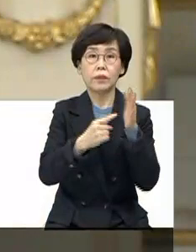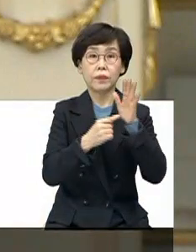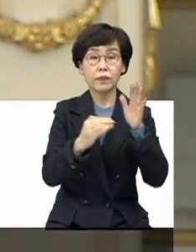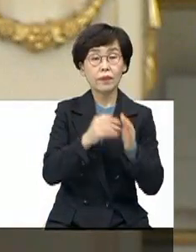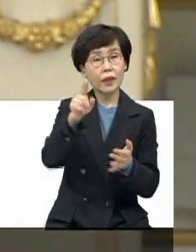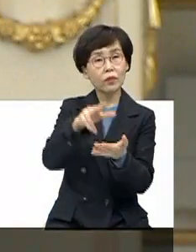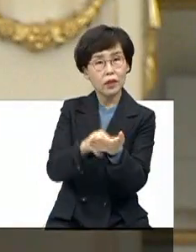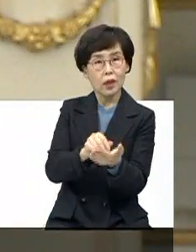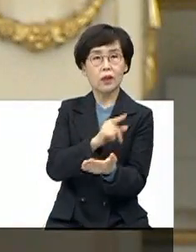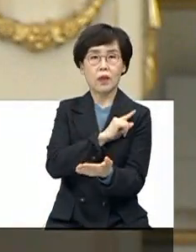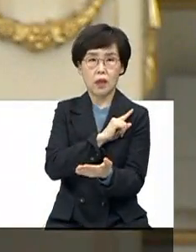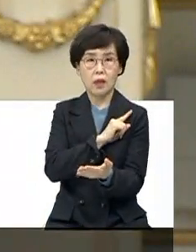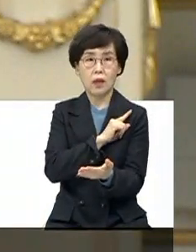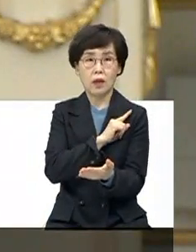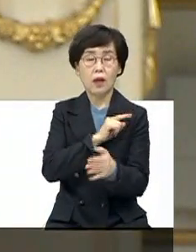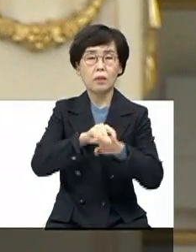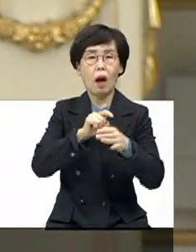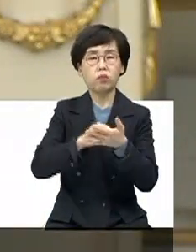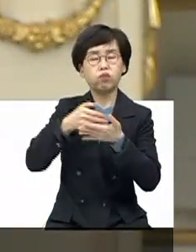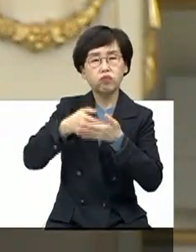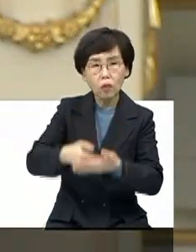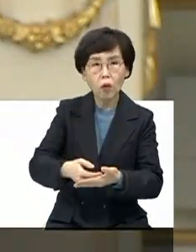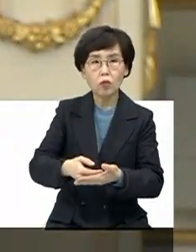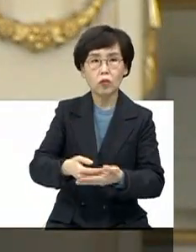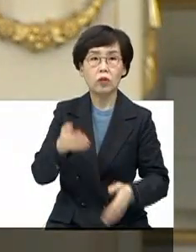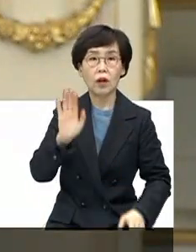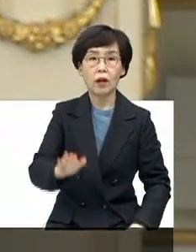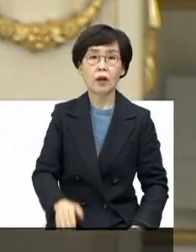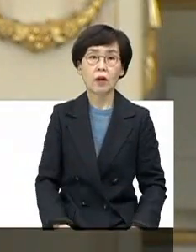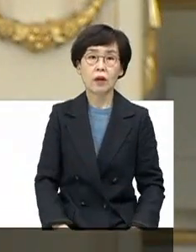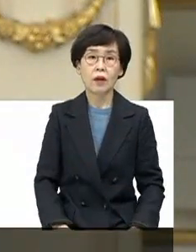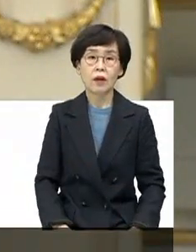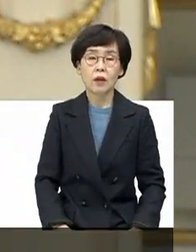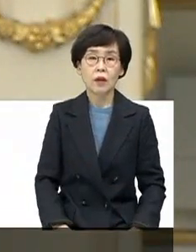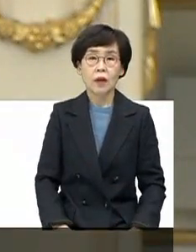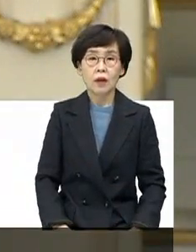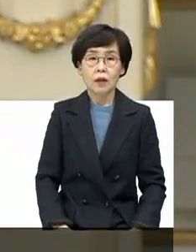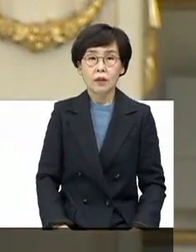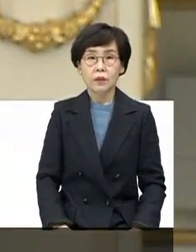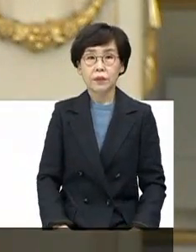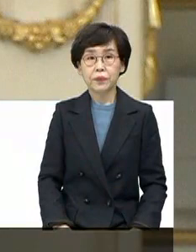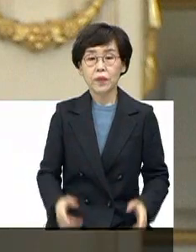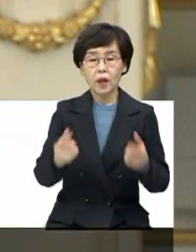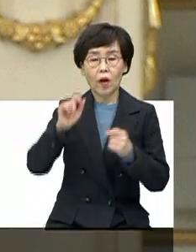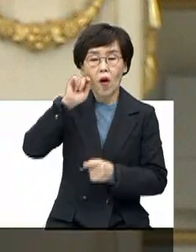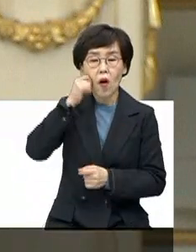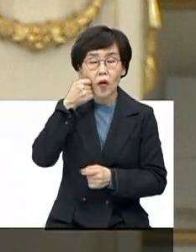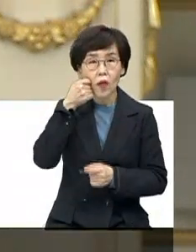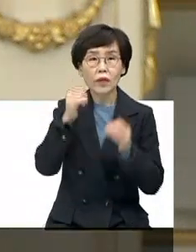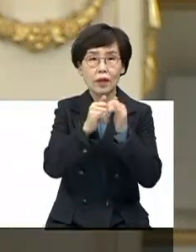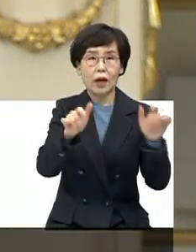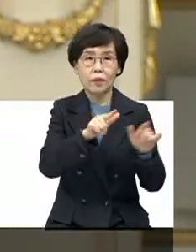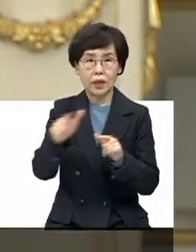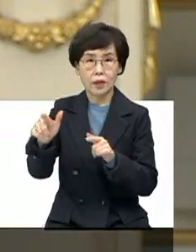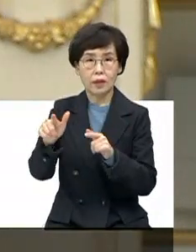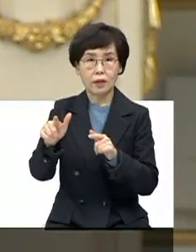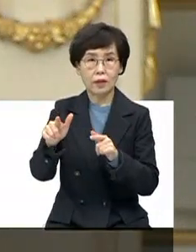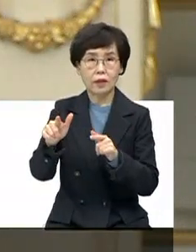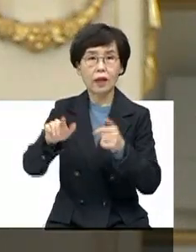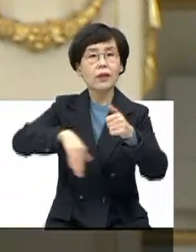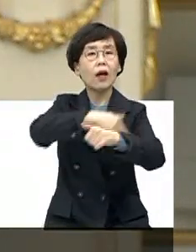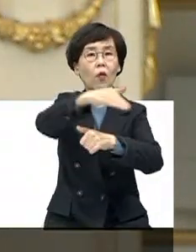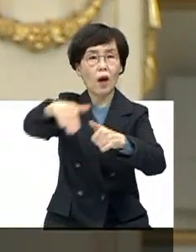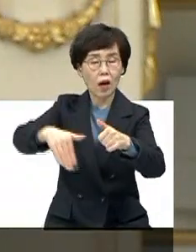가장 이 마음이 무거운 점인데 그런 취약계층들의 그 어려운